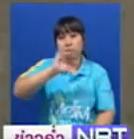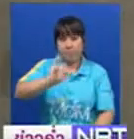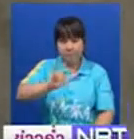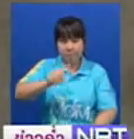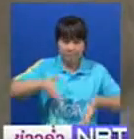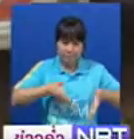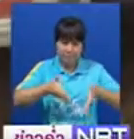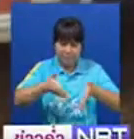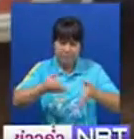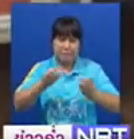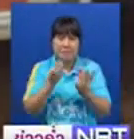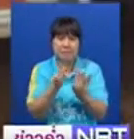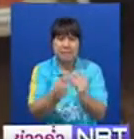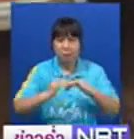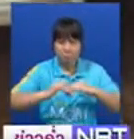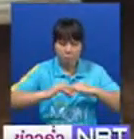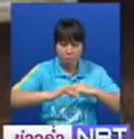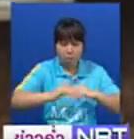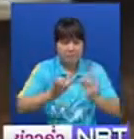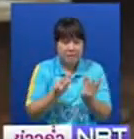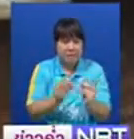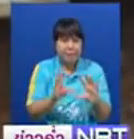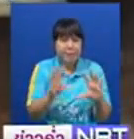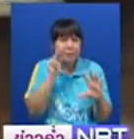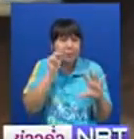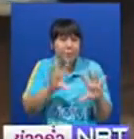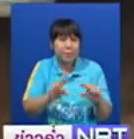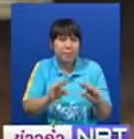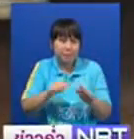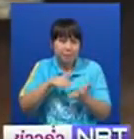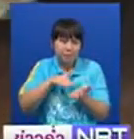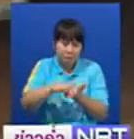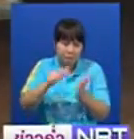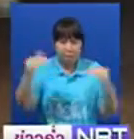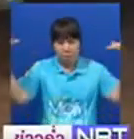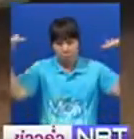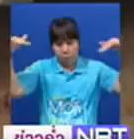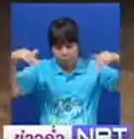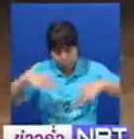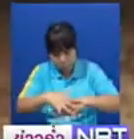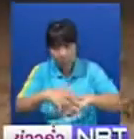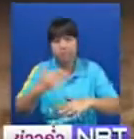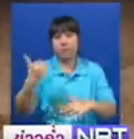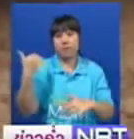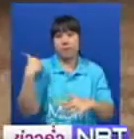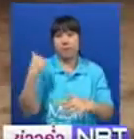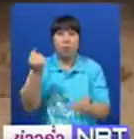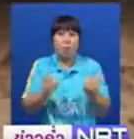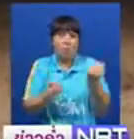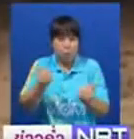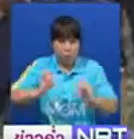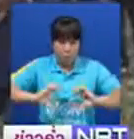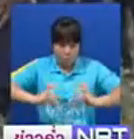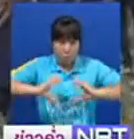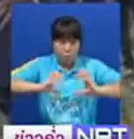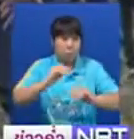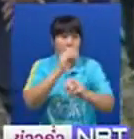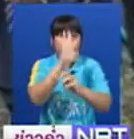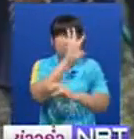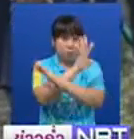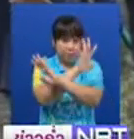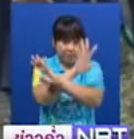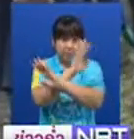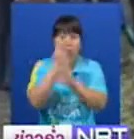นถนนลูกรังและมีสภาพเป็นโคลนรวมถึงมีดินสไลด์ทับเส้นทางหลายจุดซึ่งต้องใช้รถขับเคลื่อน4ล้อและอาศัยค